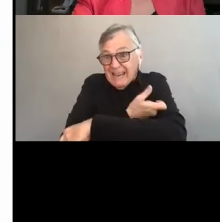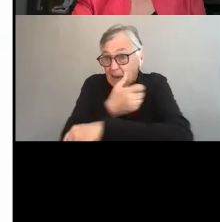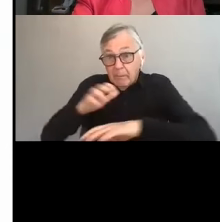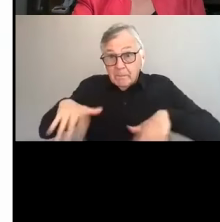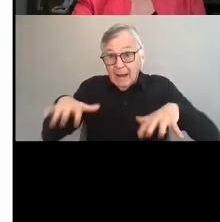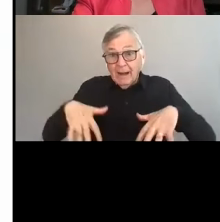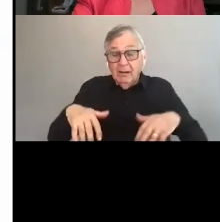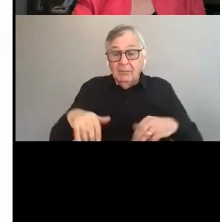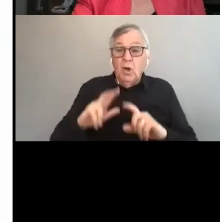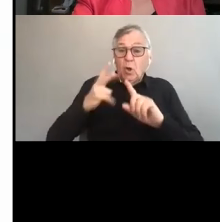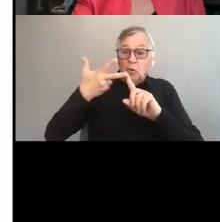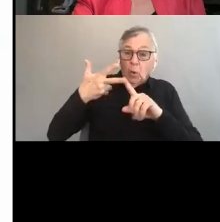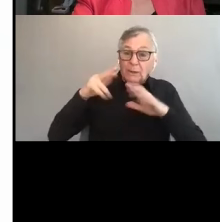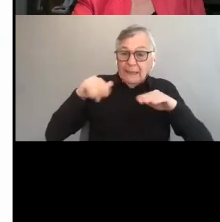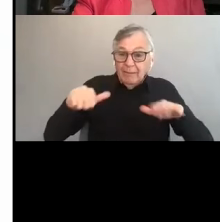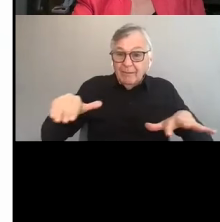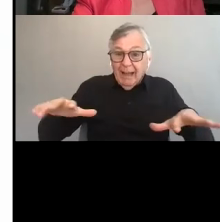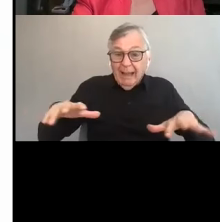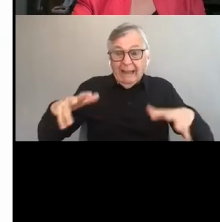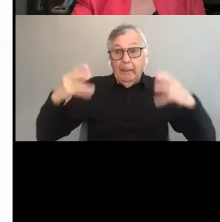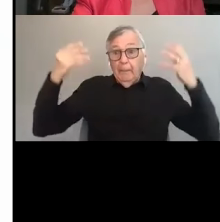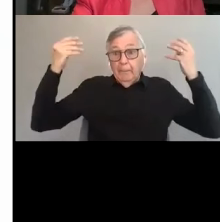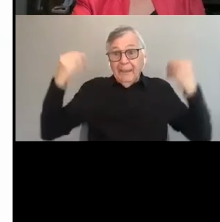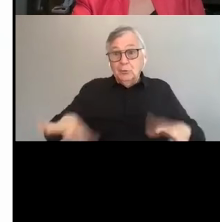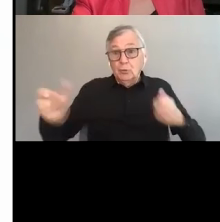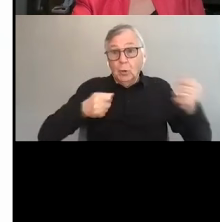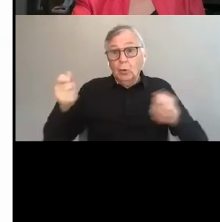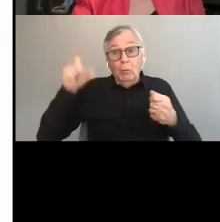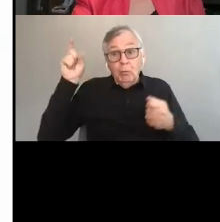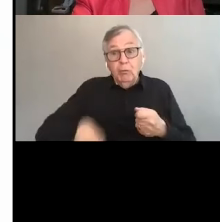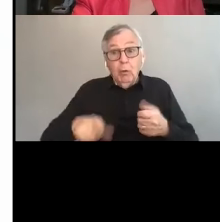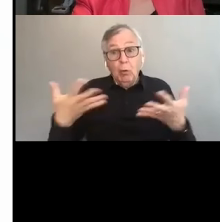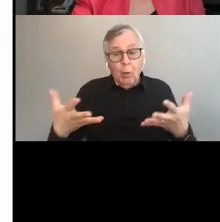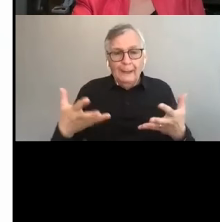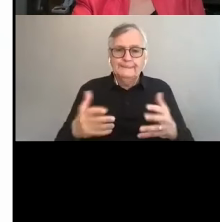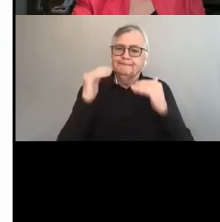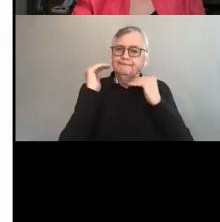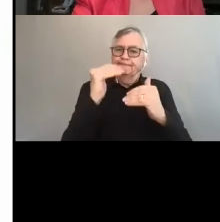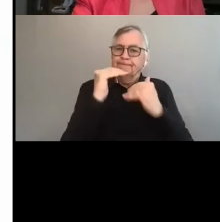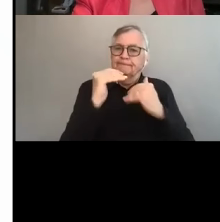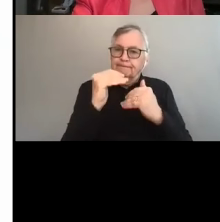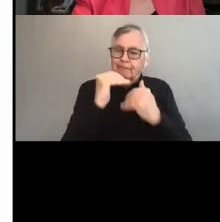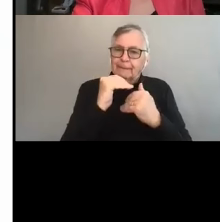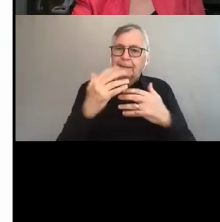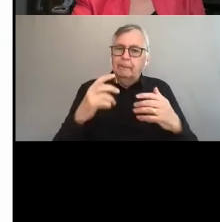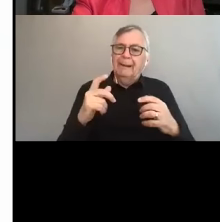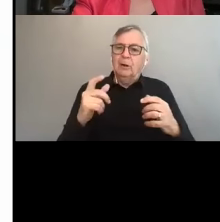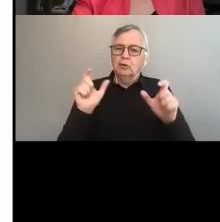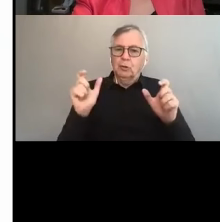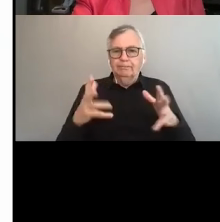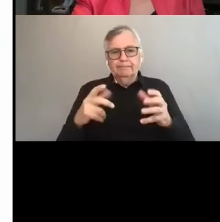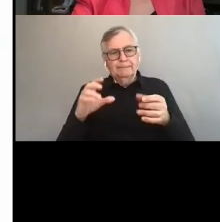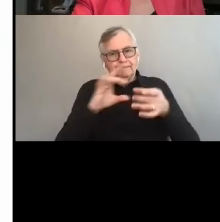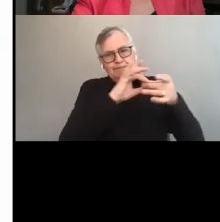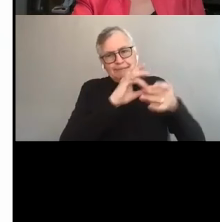puis la 3e vague de devenir hors de contrôle, c'est de continuer nos mesures de précaution, particulièrement en lien avec